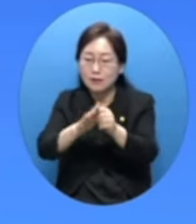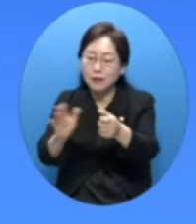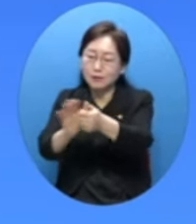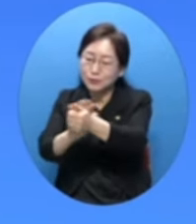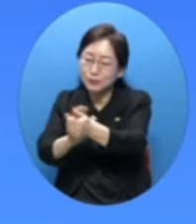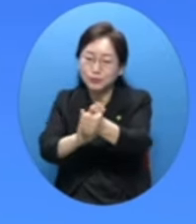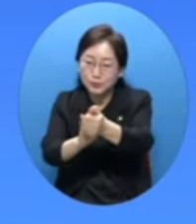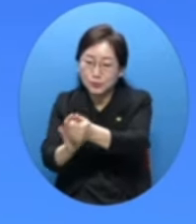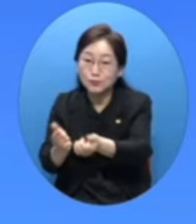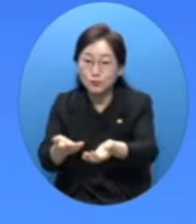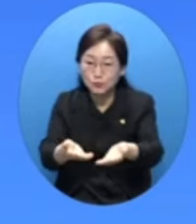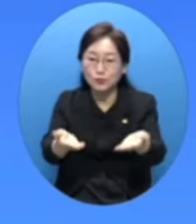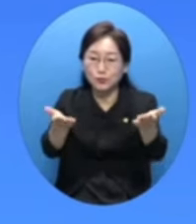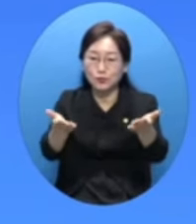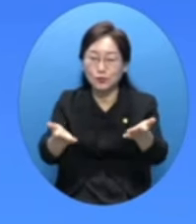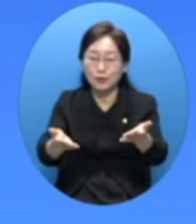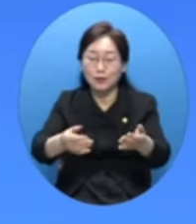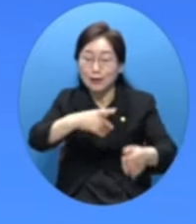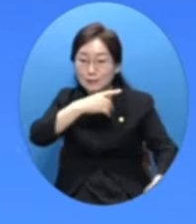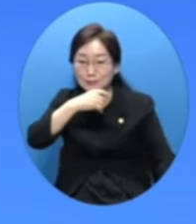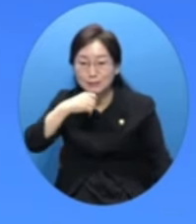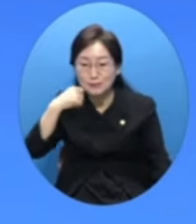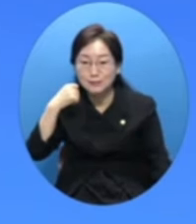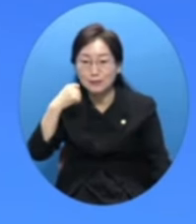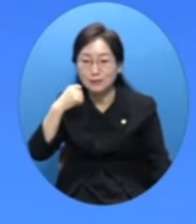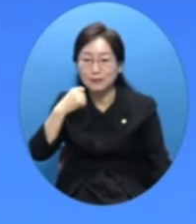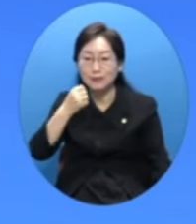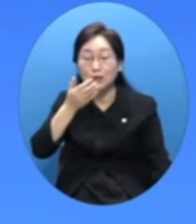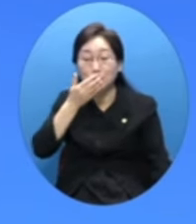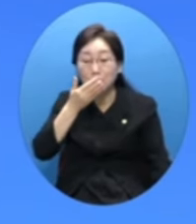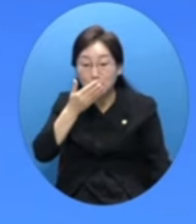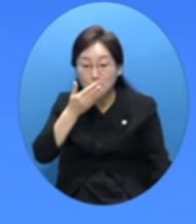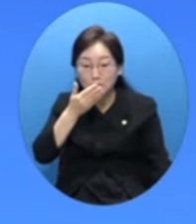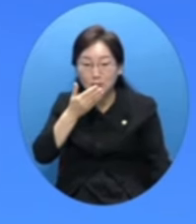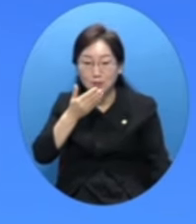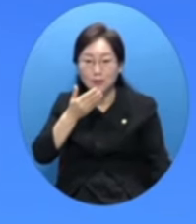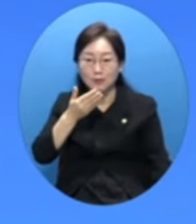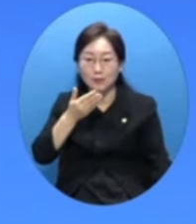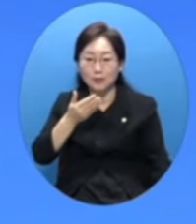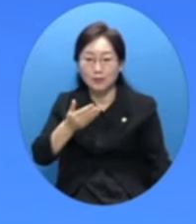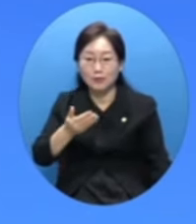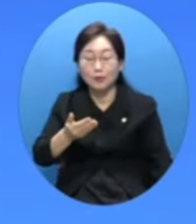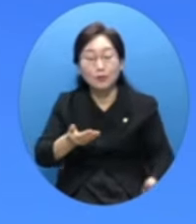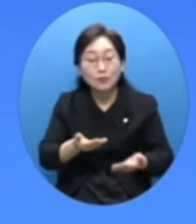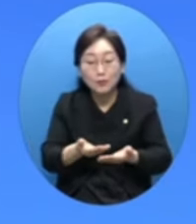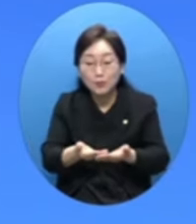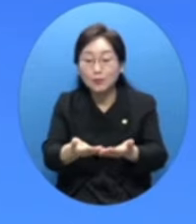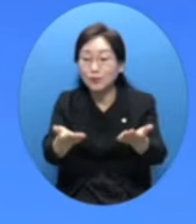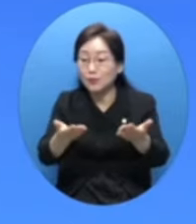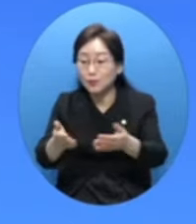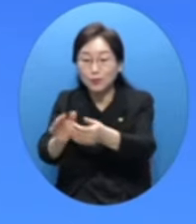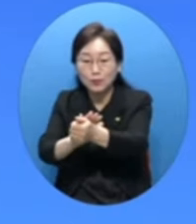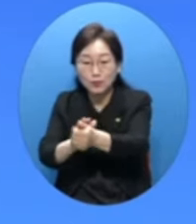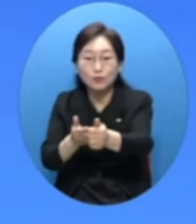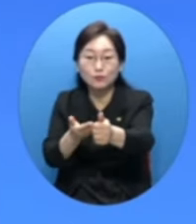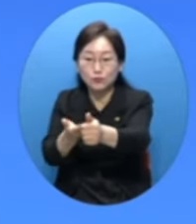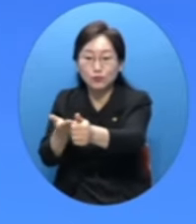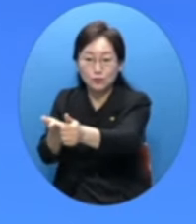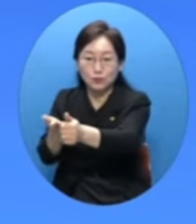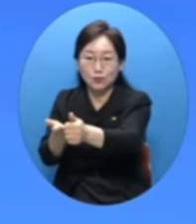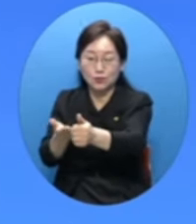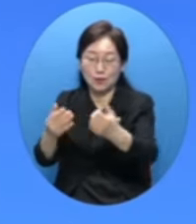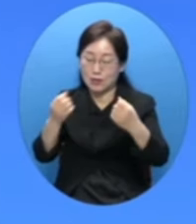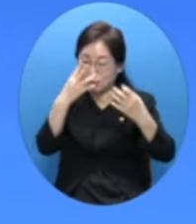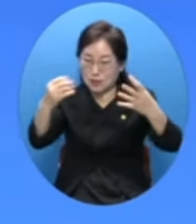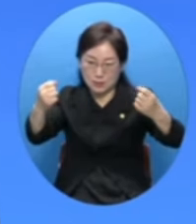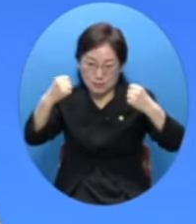어루만져주고 맛있는 것을 먹은 것을 그들에게 대접해주고 해서 샘을